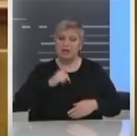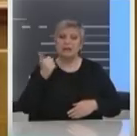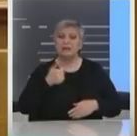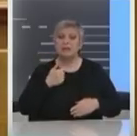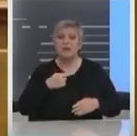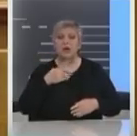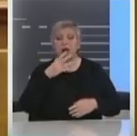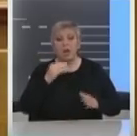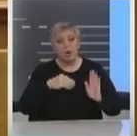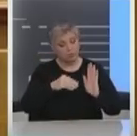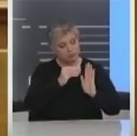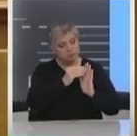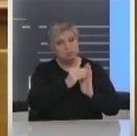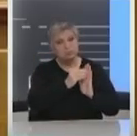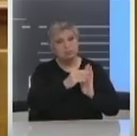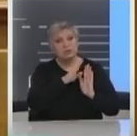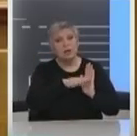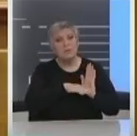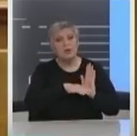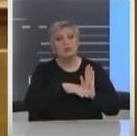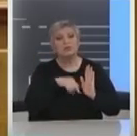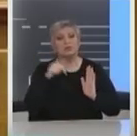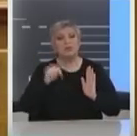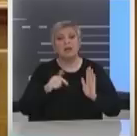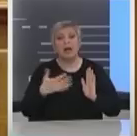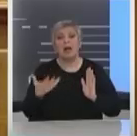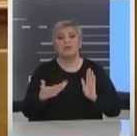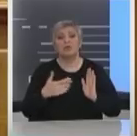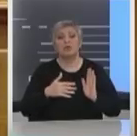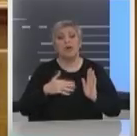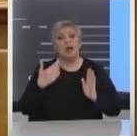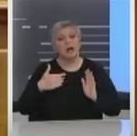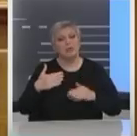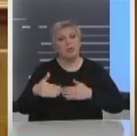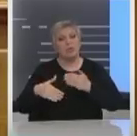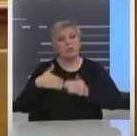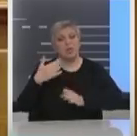του για την αντιμετώπιση της ανθρωπιστικής κρίσης να αποκαταστήσει σταδιακά